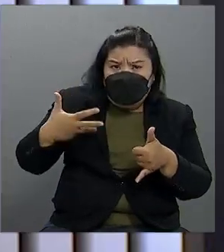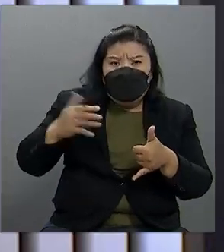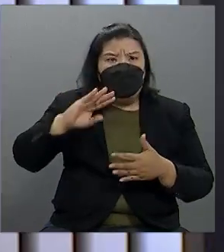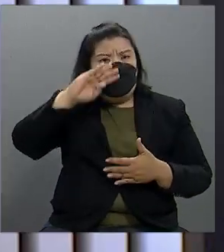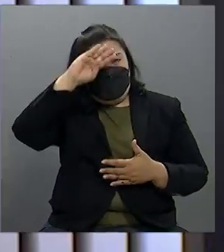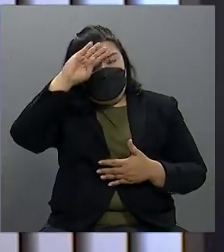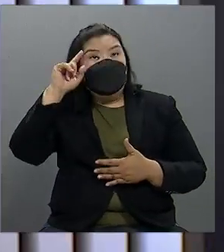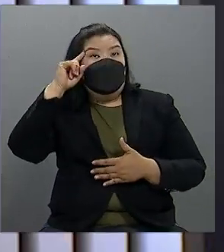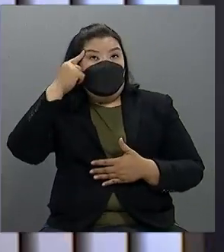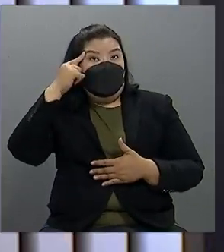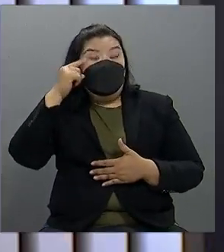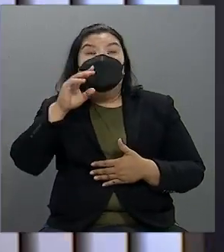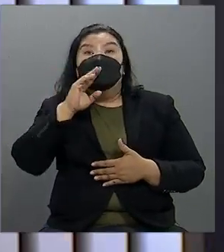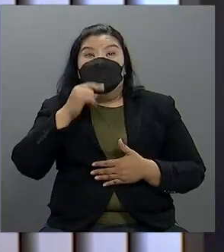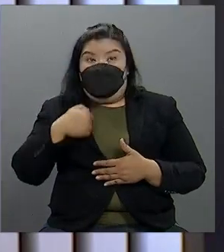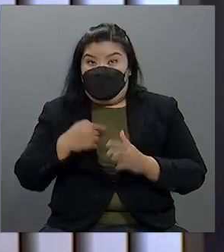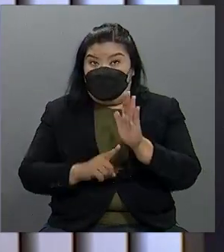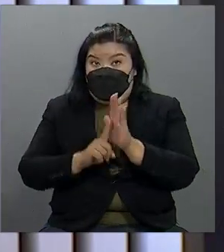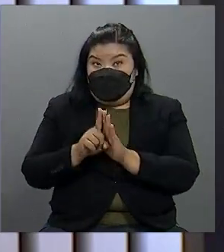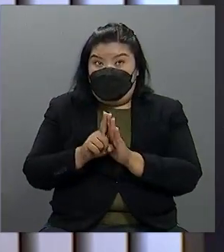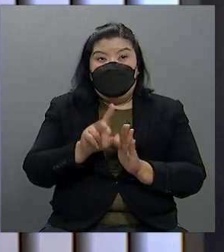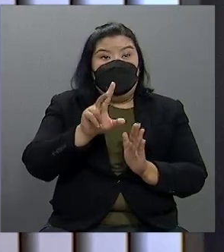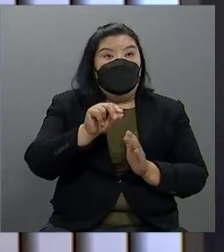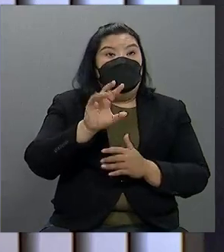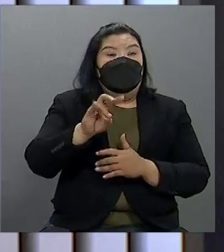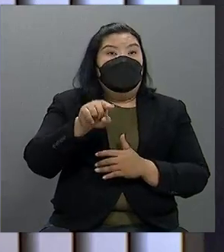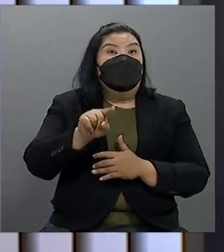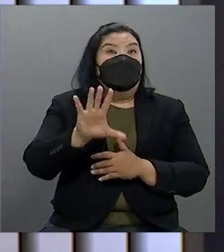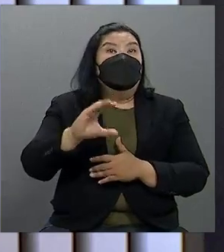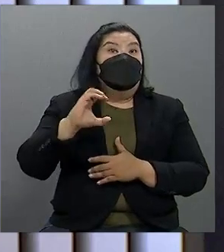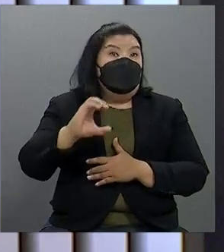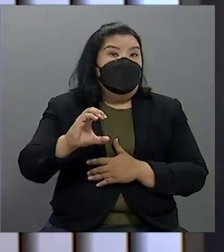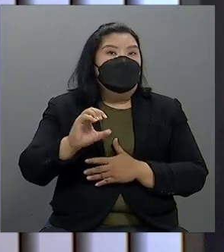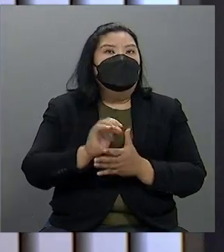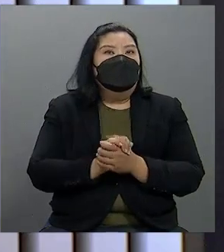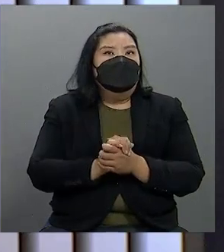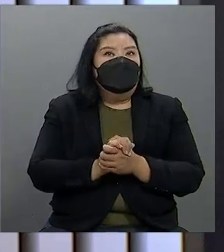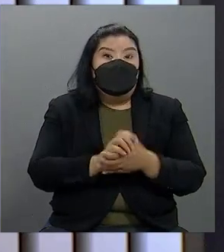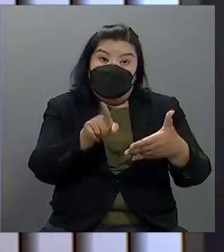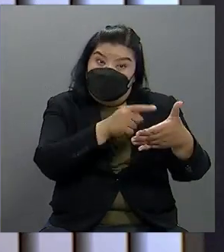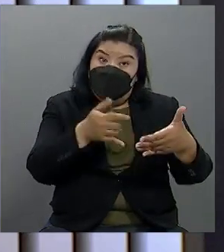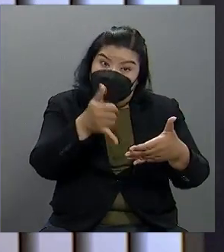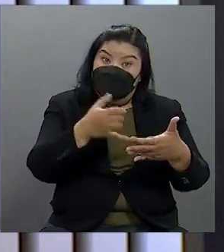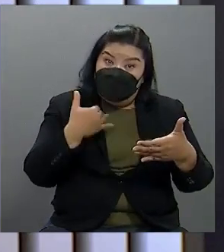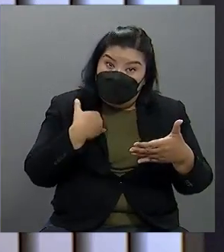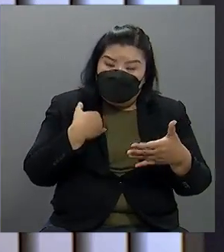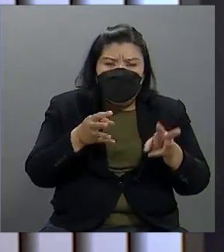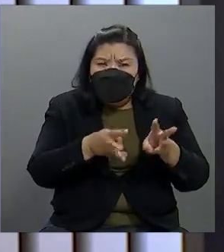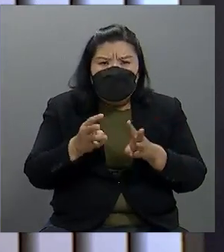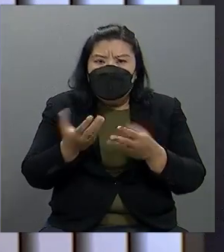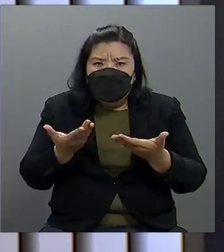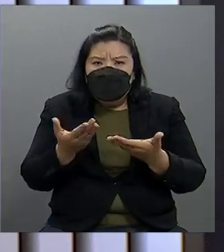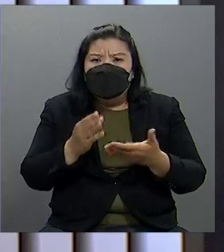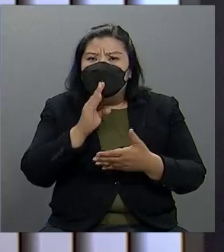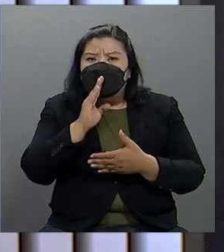ณหภูมิมากกว่า 37.5 องศาเซลเซียสนั้นจะสามารถเลือกตั้งได้หรือไม่และจะมีวิธีการจัดการอย่างไรตอนที่เราไ